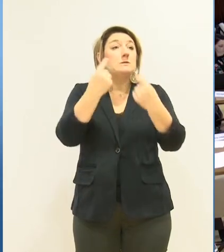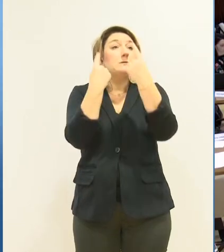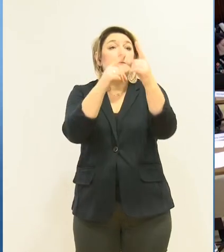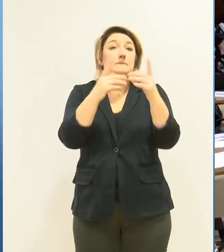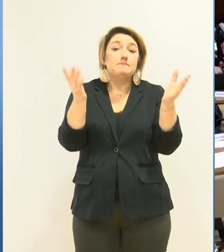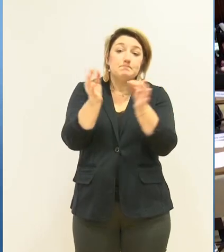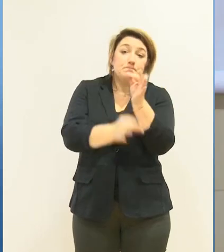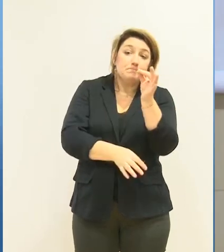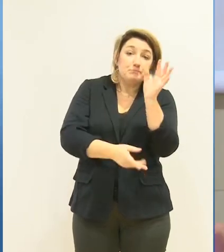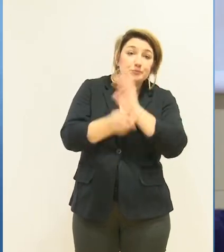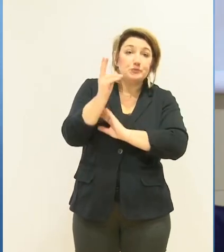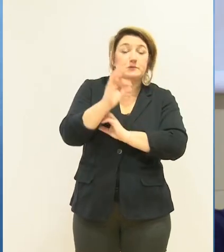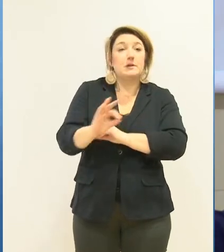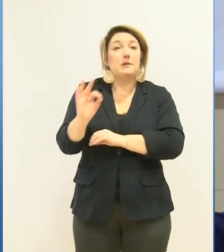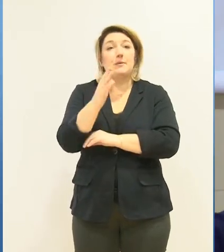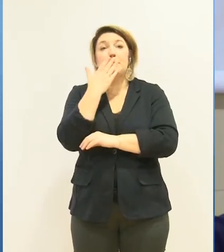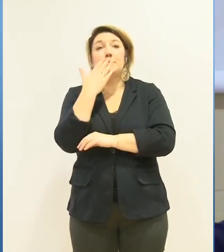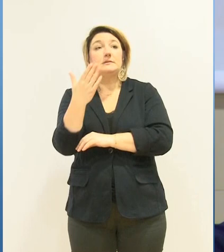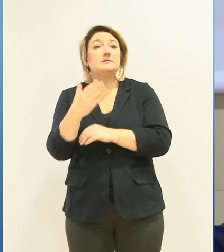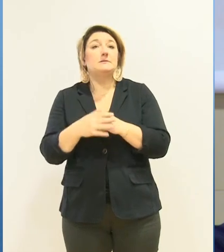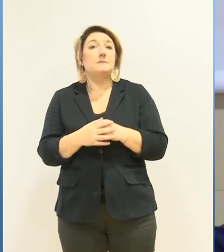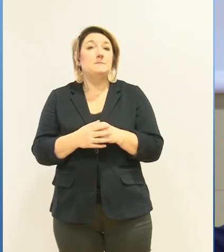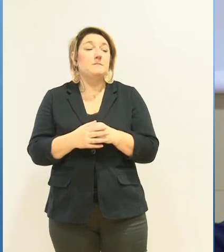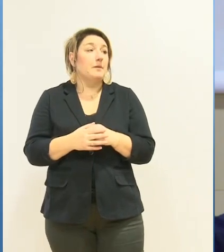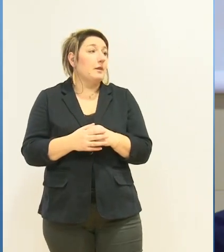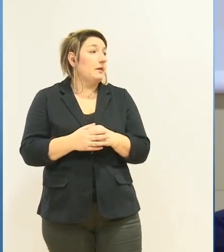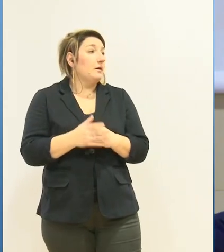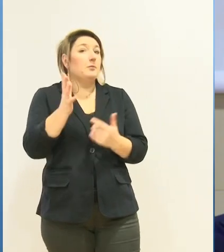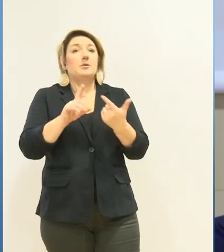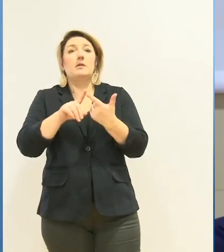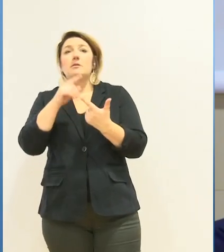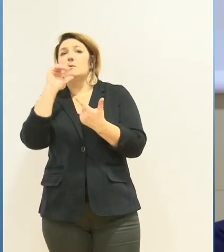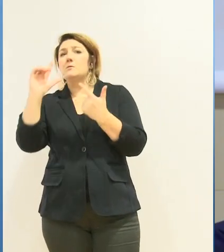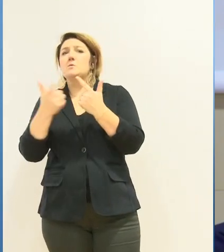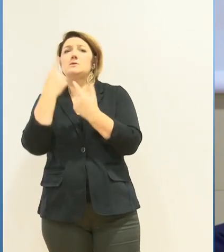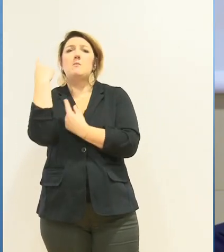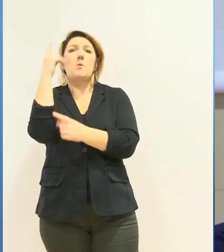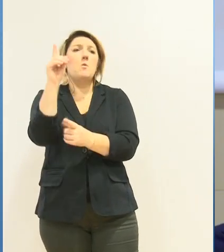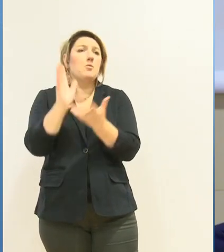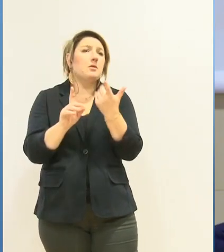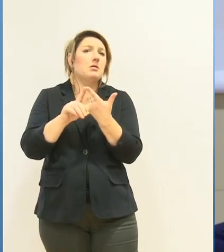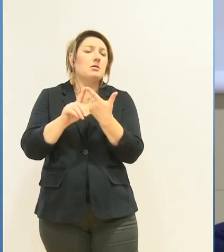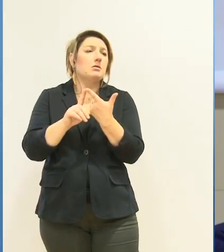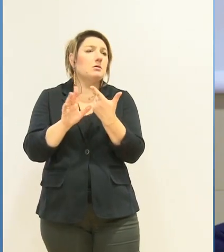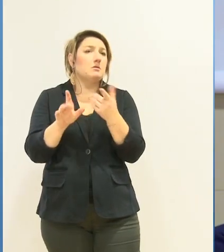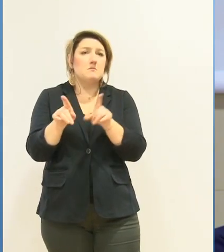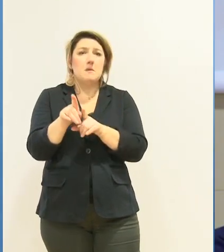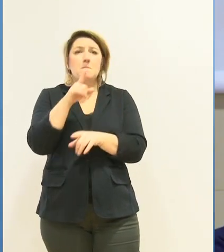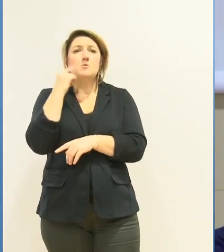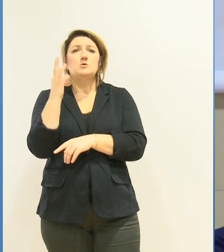merci et peut-être sur l'autre recours mais j'imagine que monsieur